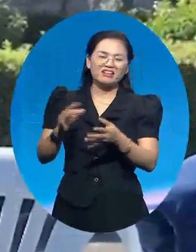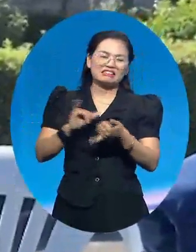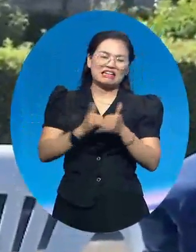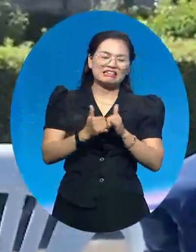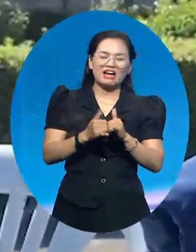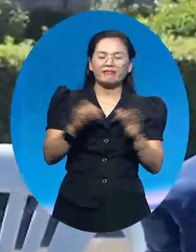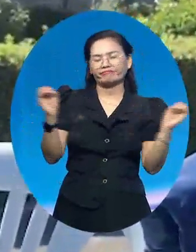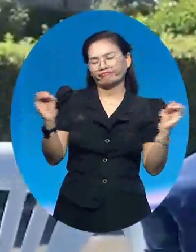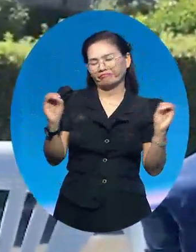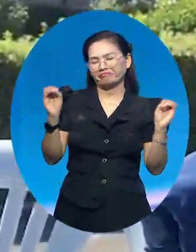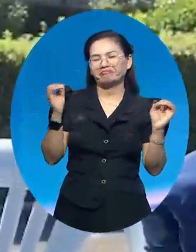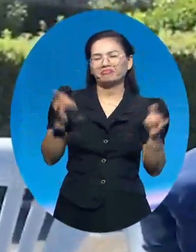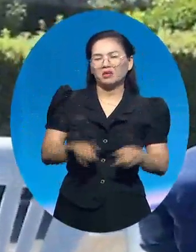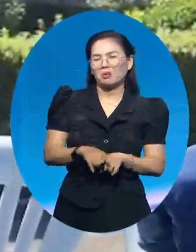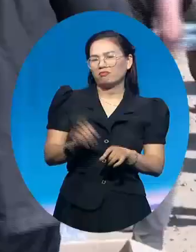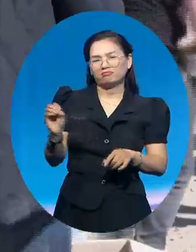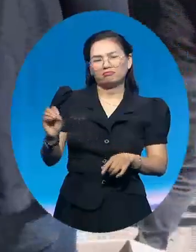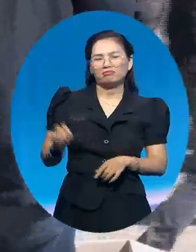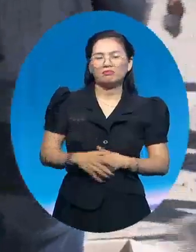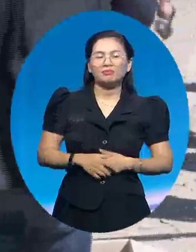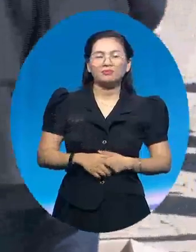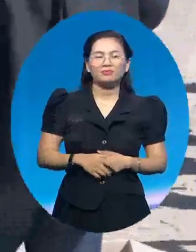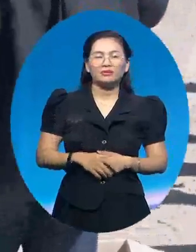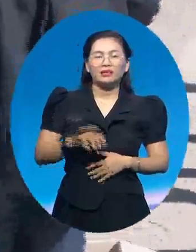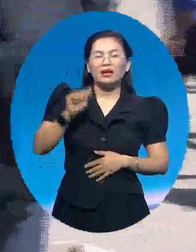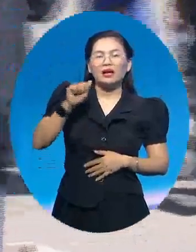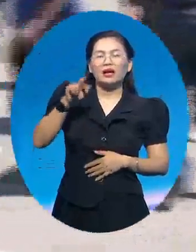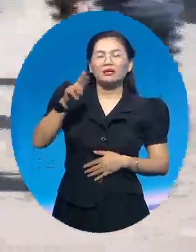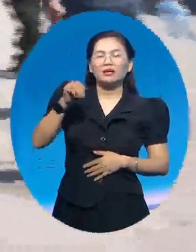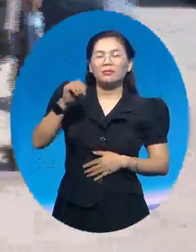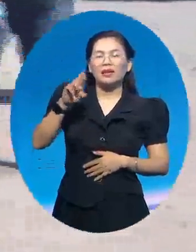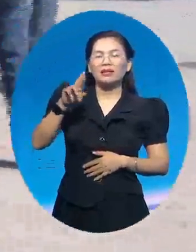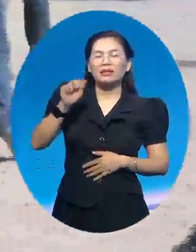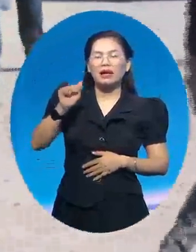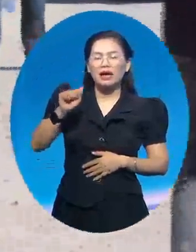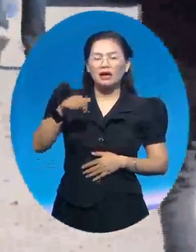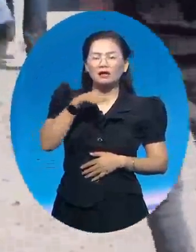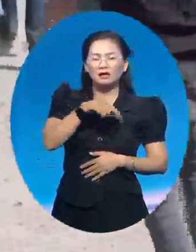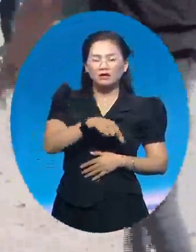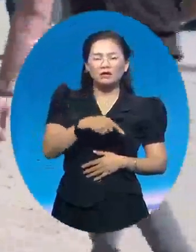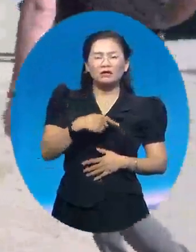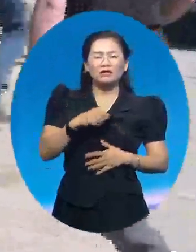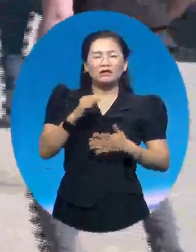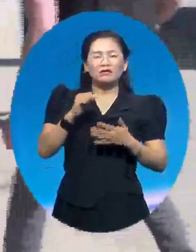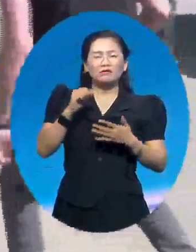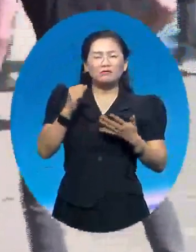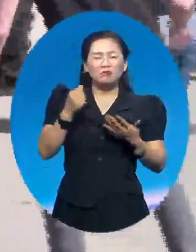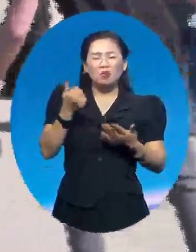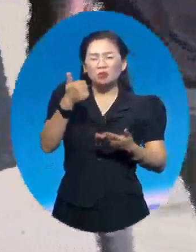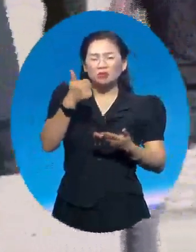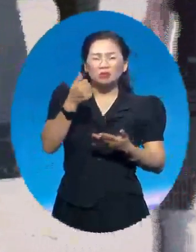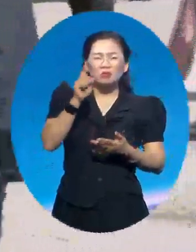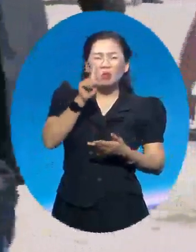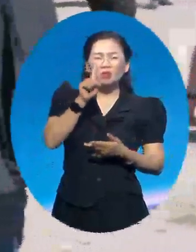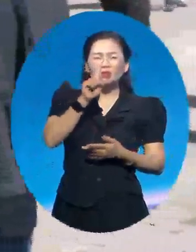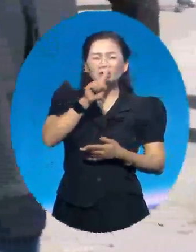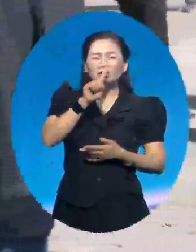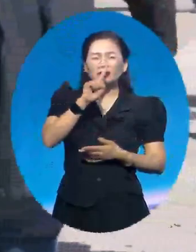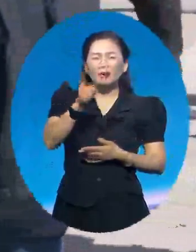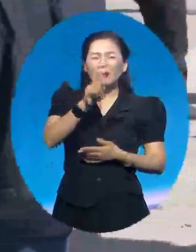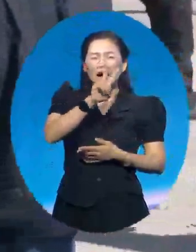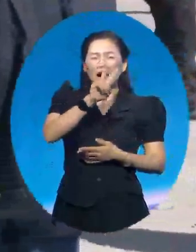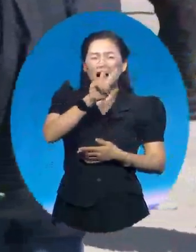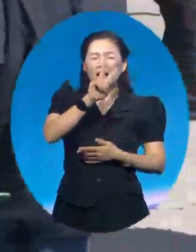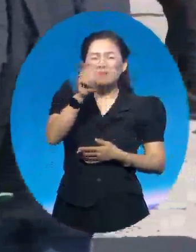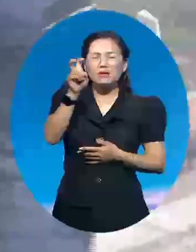không rơi vào hoàn cảnh như thế này. Armenia cho biết tính đến sáng 28 tháng 9, hơn một nửa trong tổng số 120.000